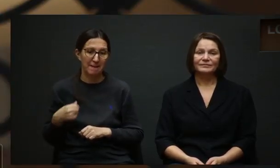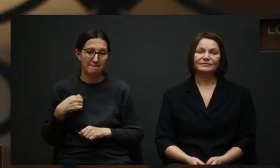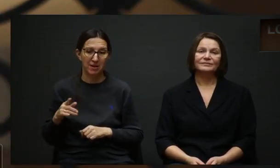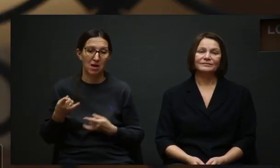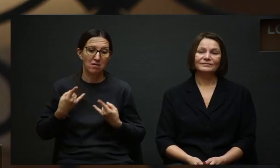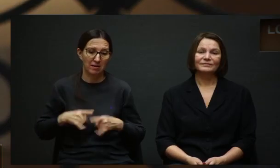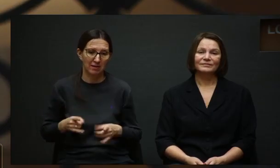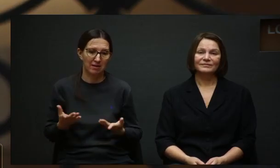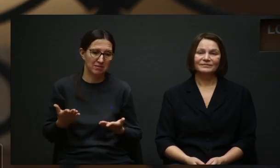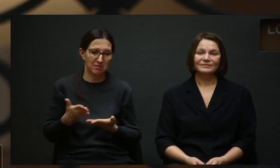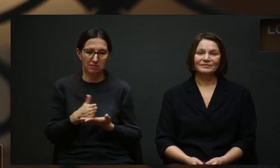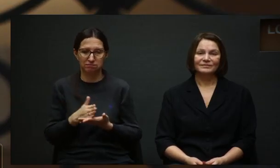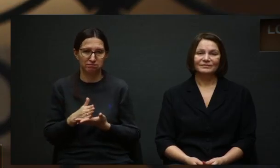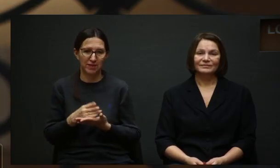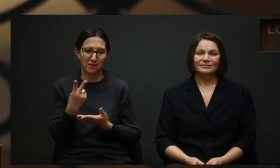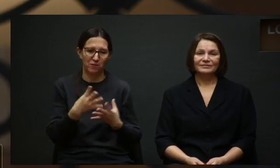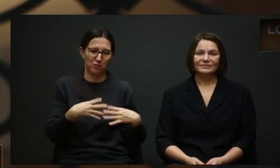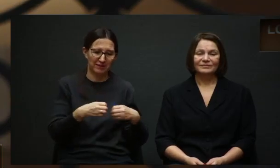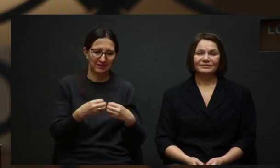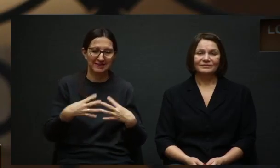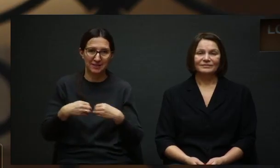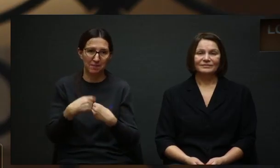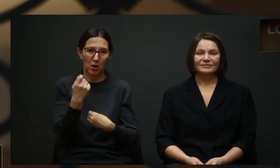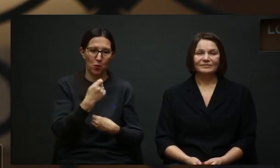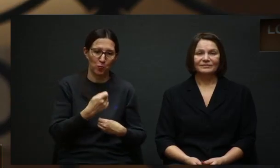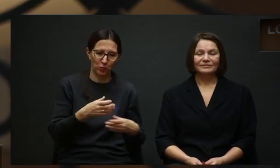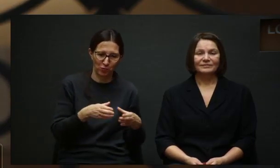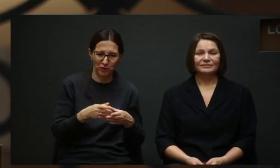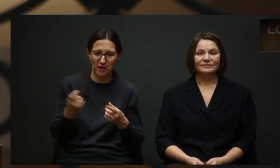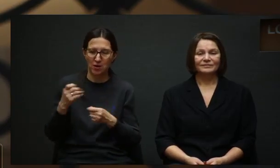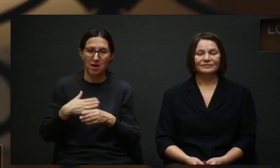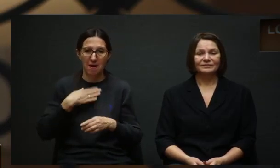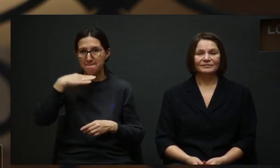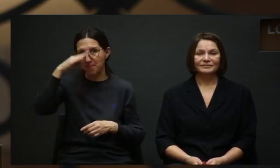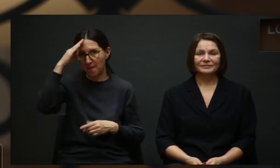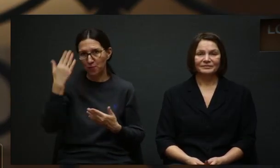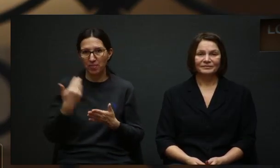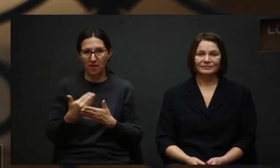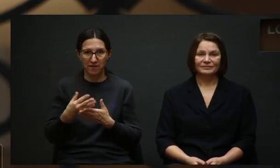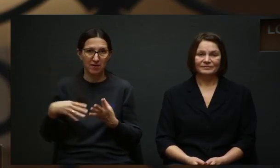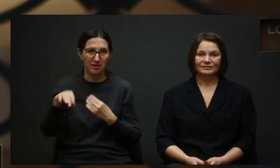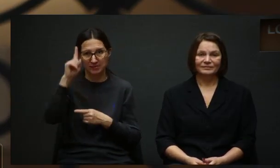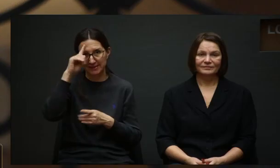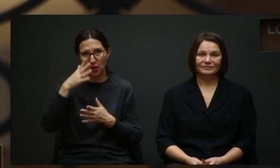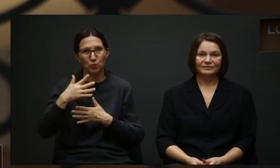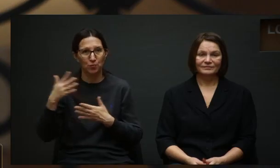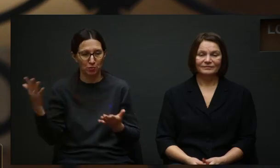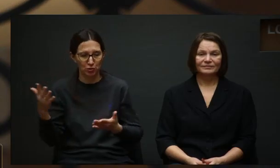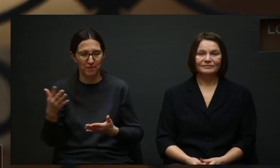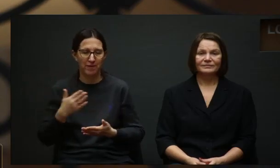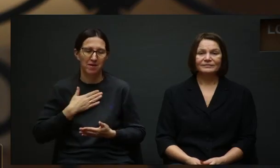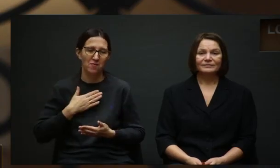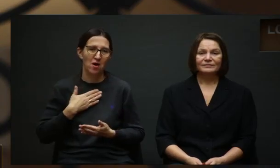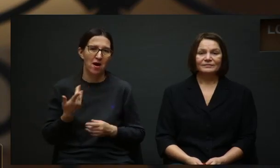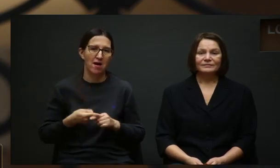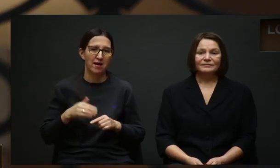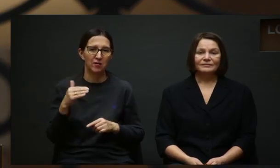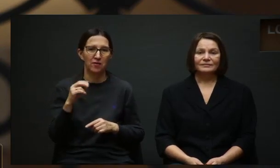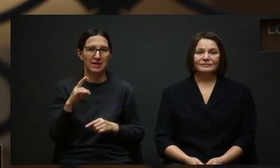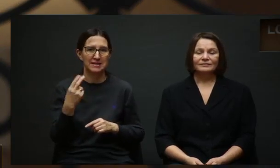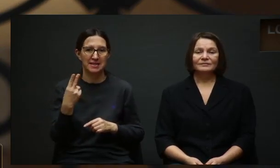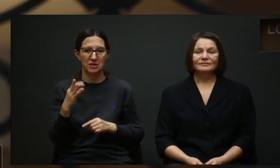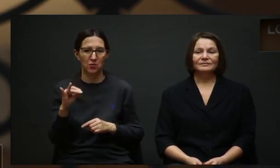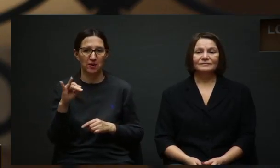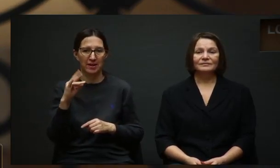родились на перепутье двух семей художественных. Ну, папу, вероятно, знают больше, Франциско